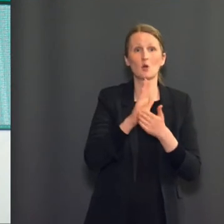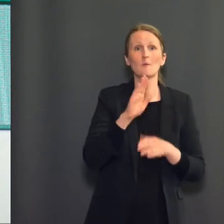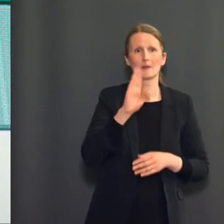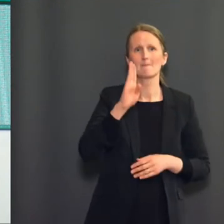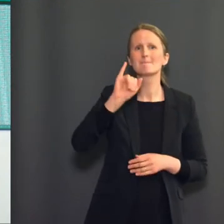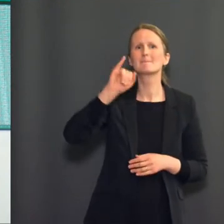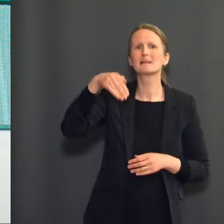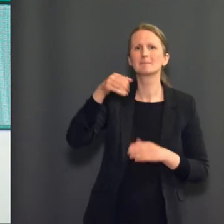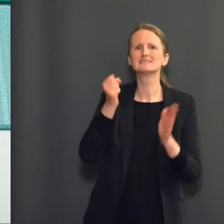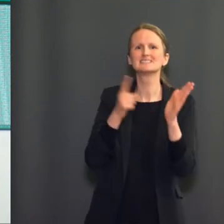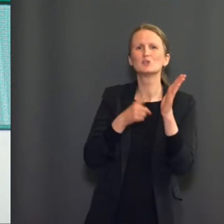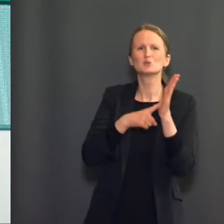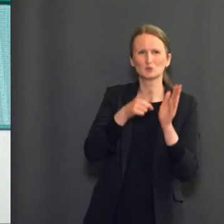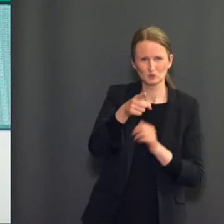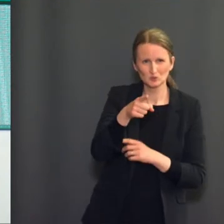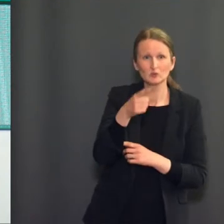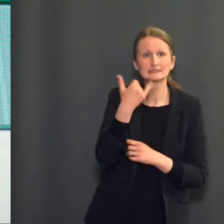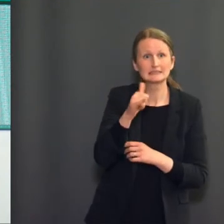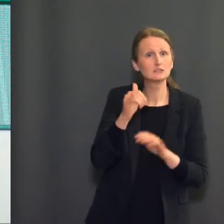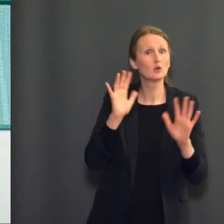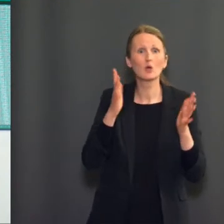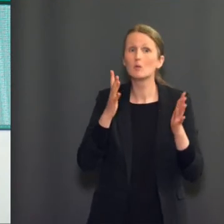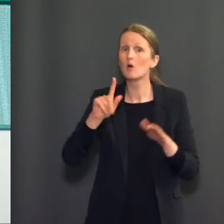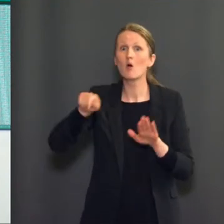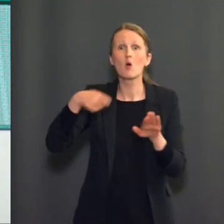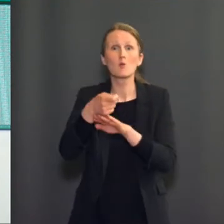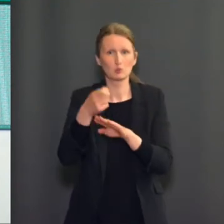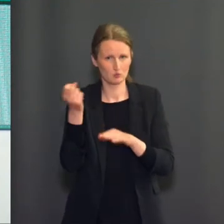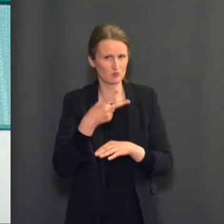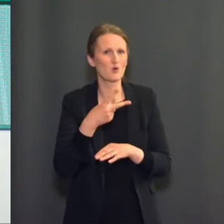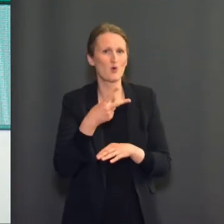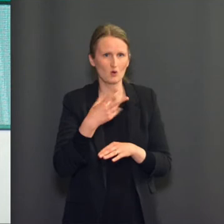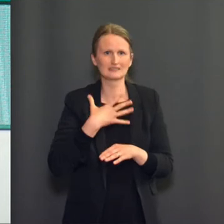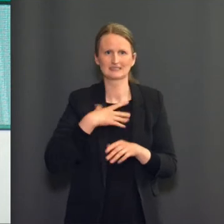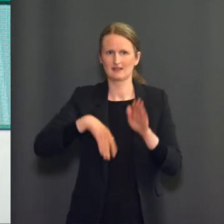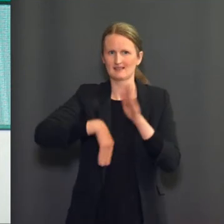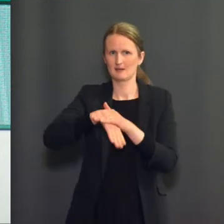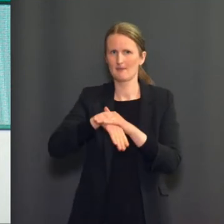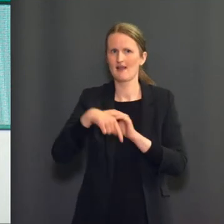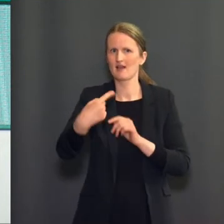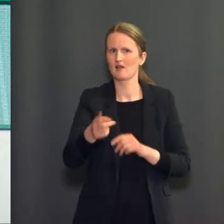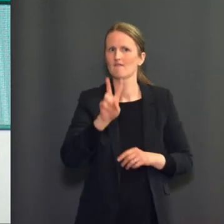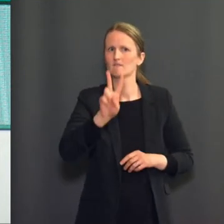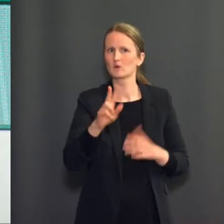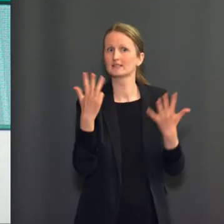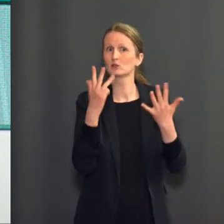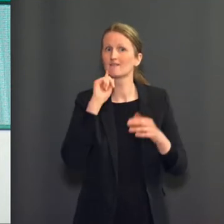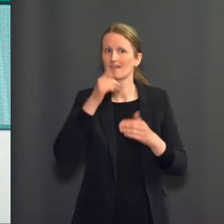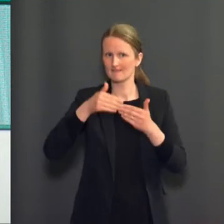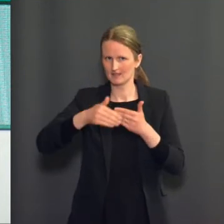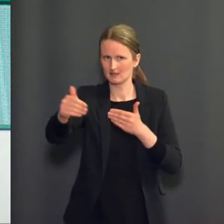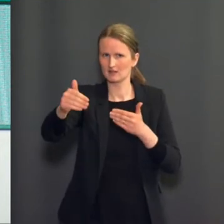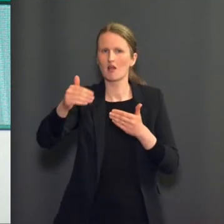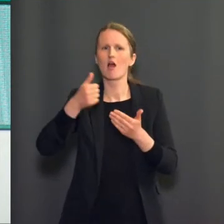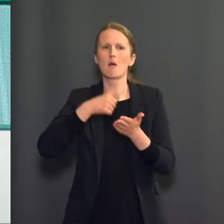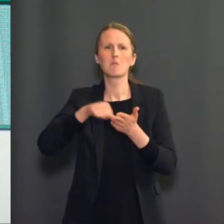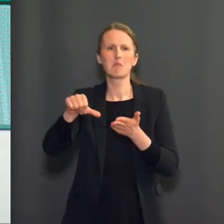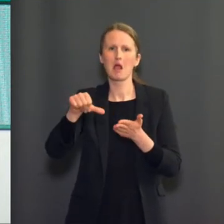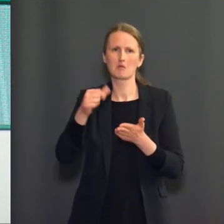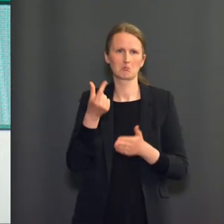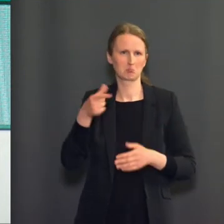à partir de ce vendredi 9 avril pour qu'elles n'aient qu'à payer un ticket modérateur de 1 euro par